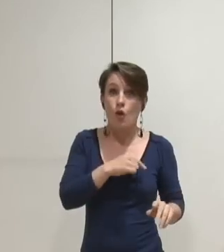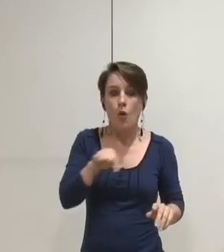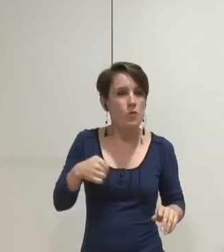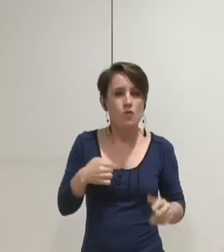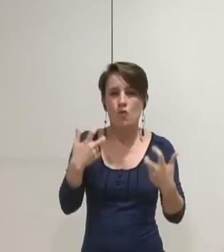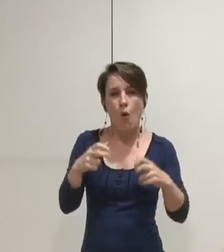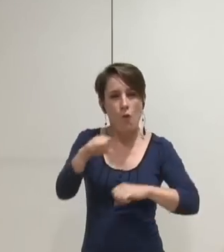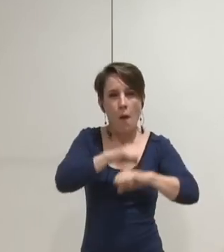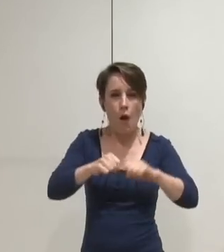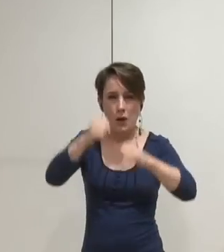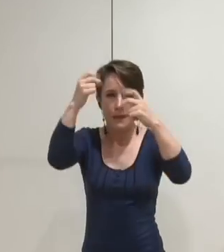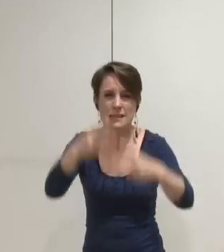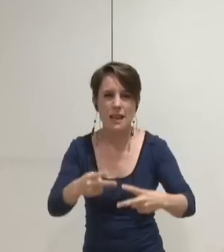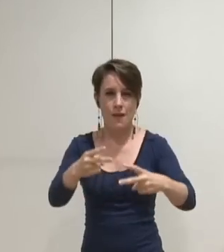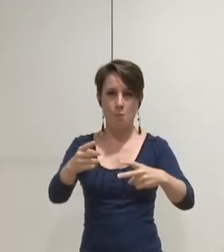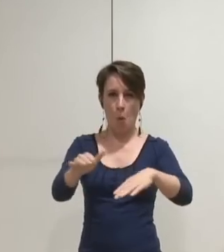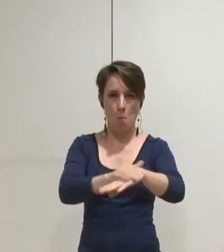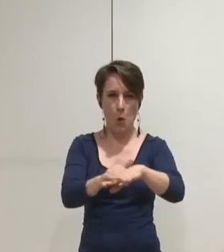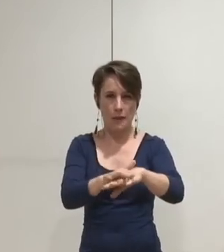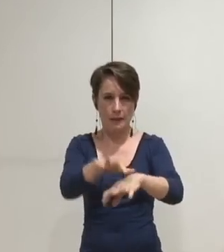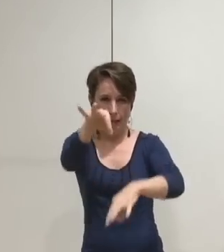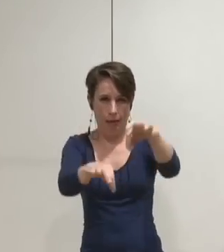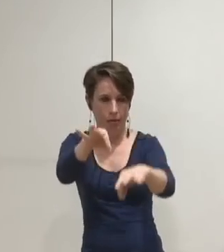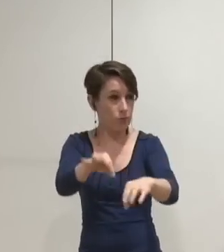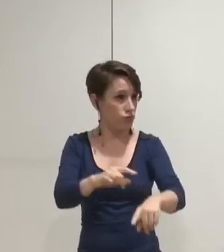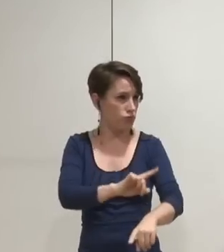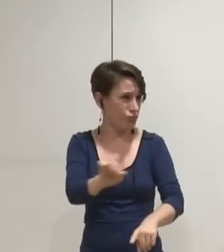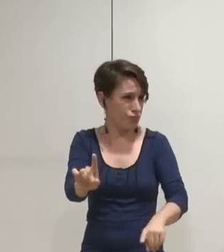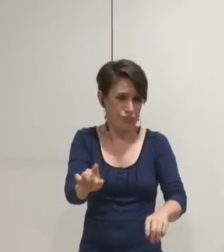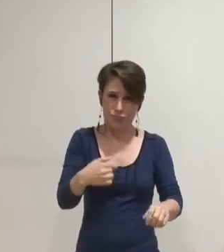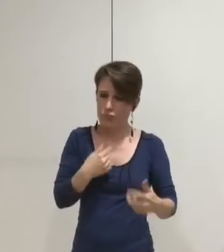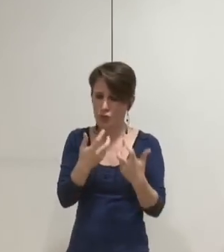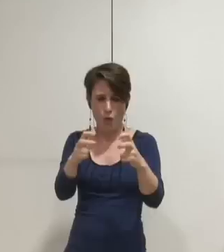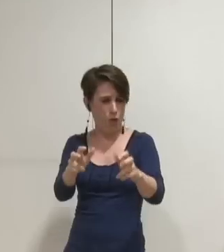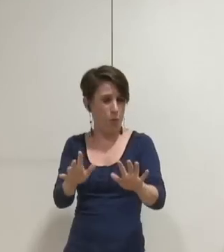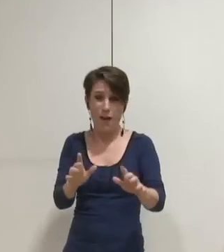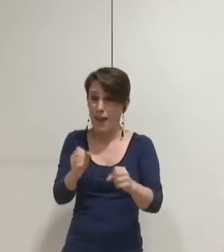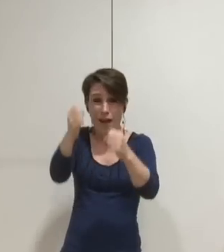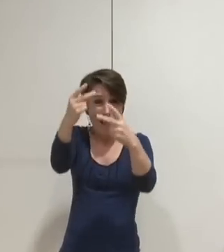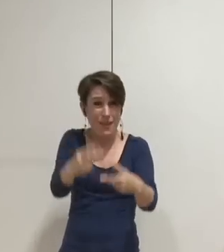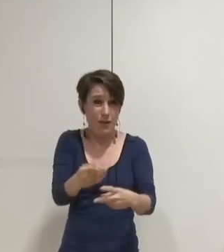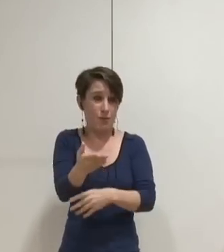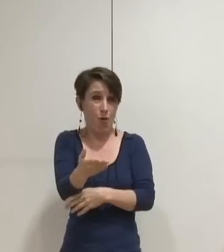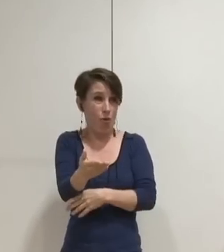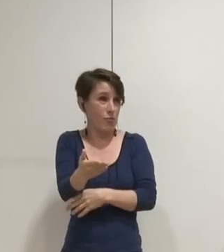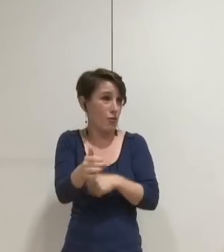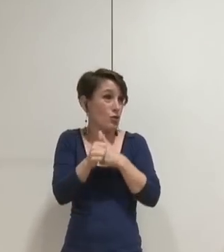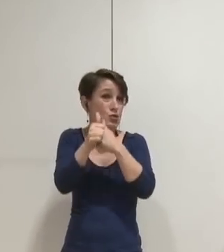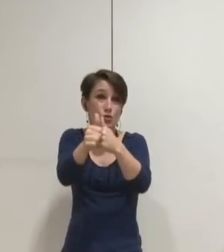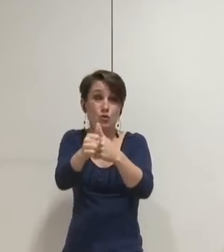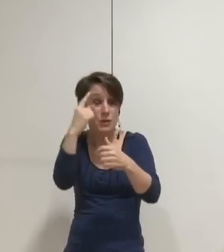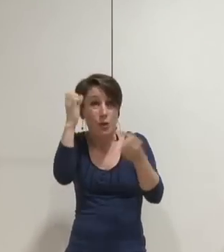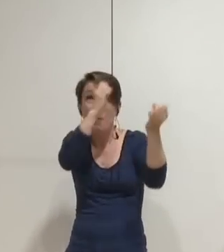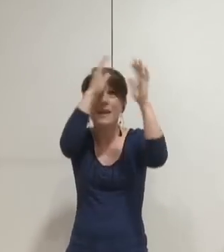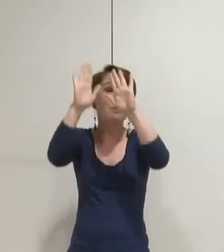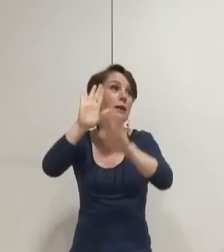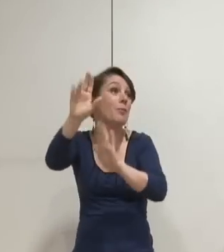connotation politique c'est un événement qui est clairement dans le le la la la l'esprit grenoblois et